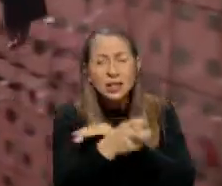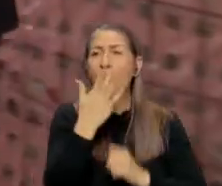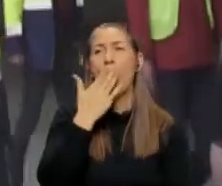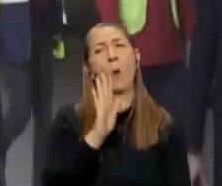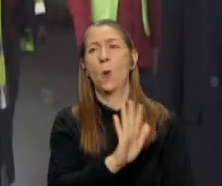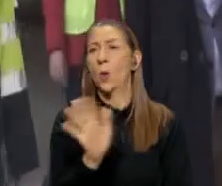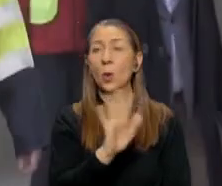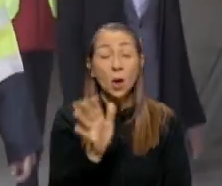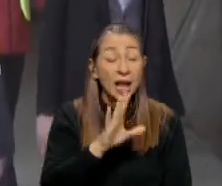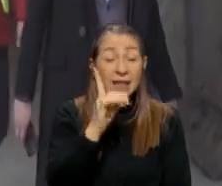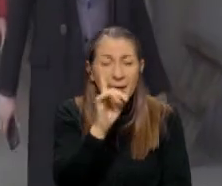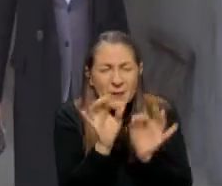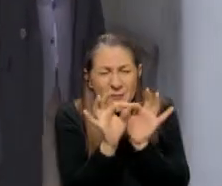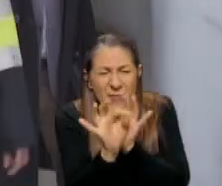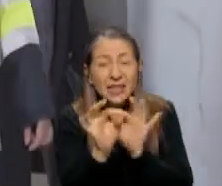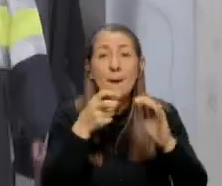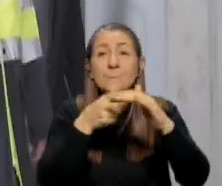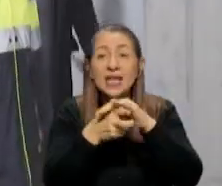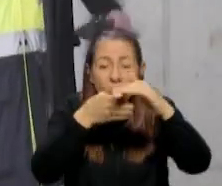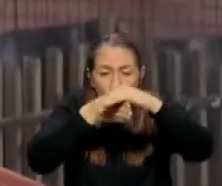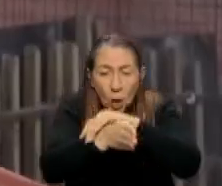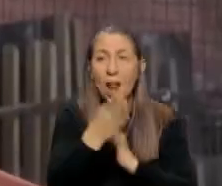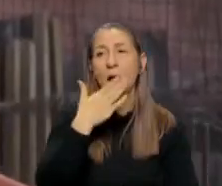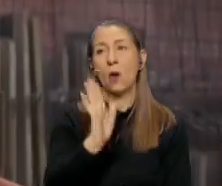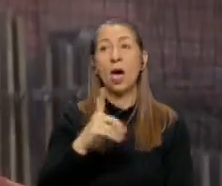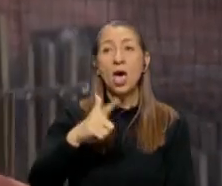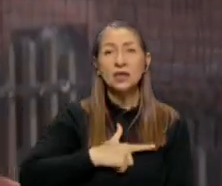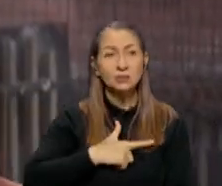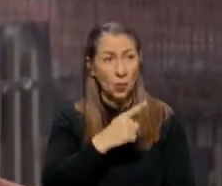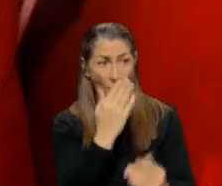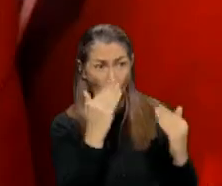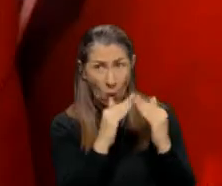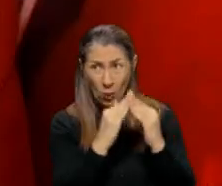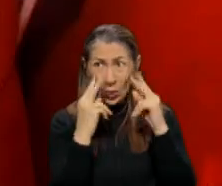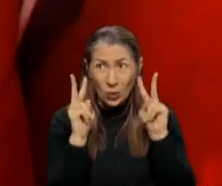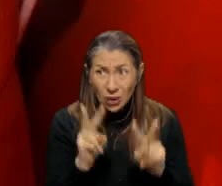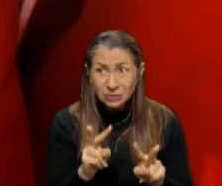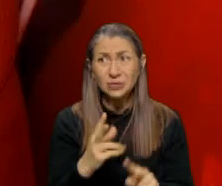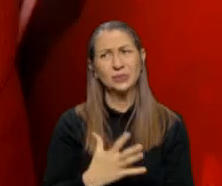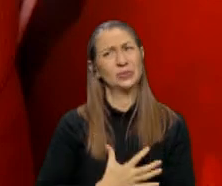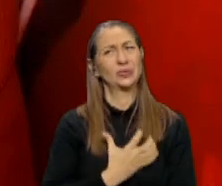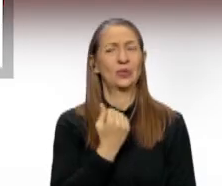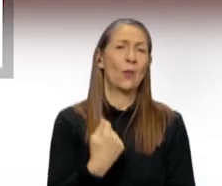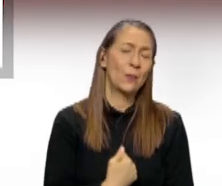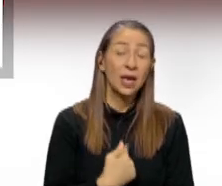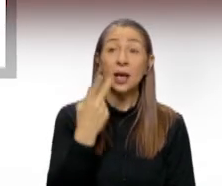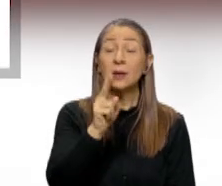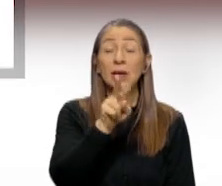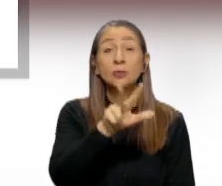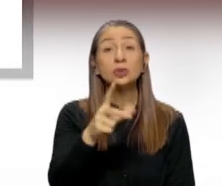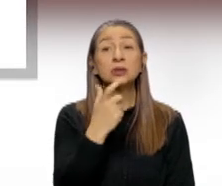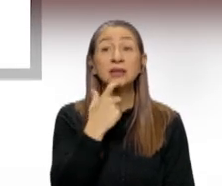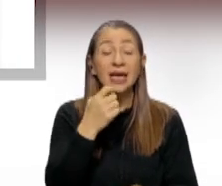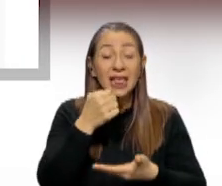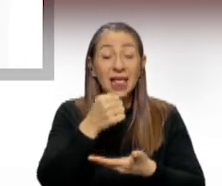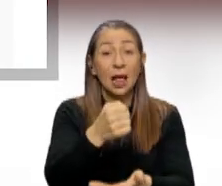hattı yok Tek bir metre Metro tünel yok izmirliye Bunu Neva görülmesinden üzüntü duyuyorum 23